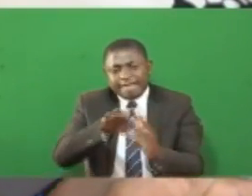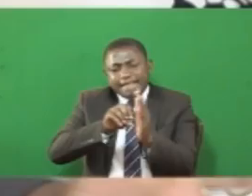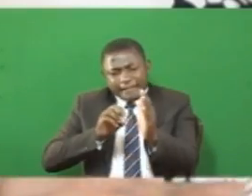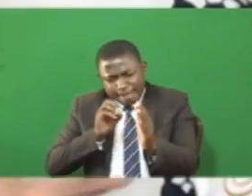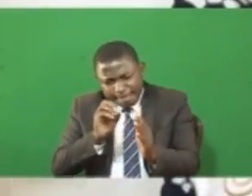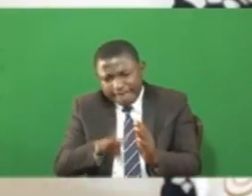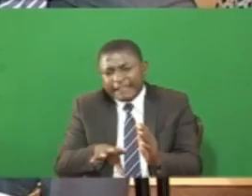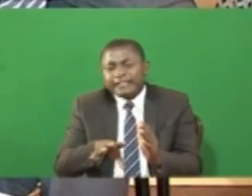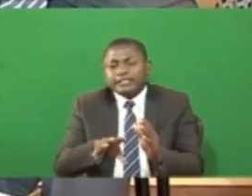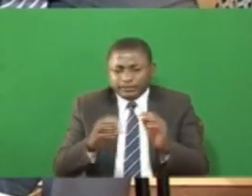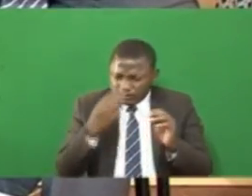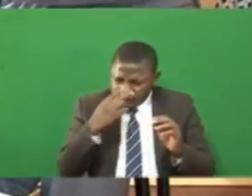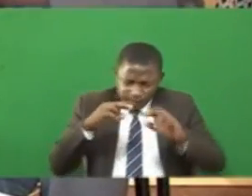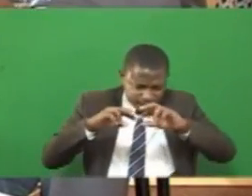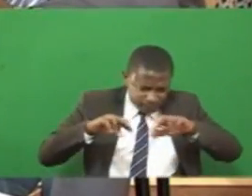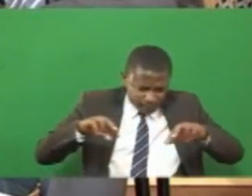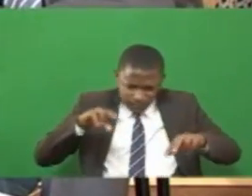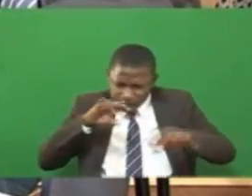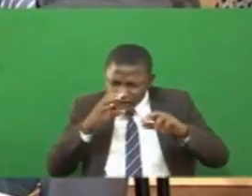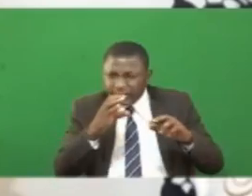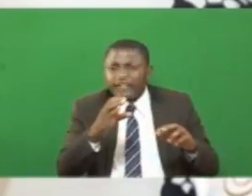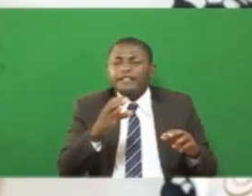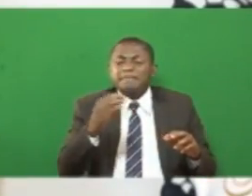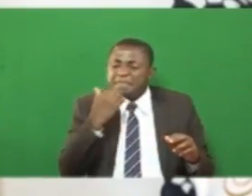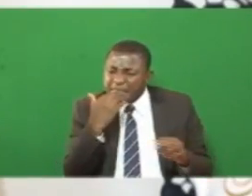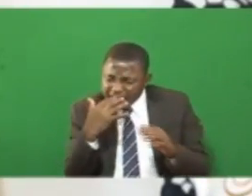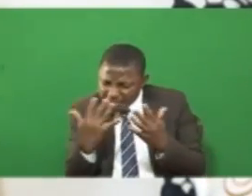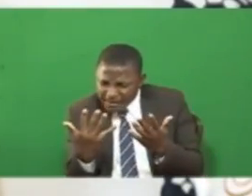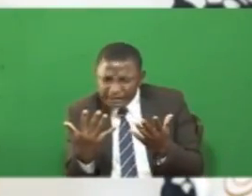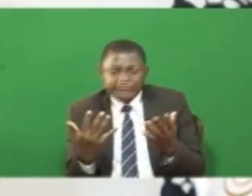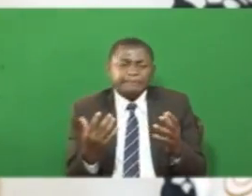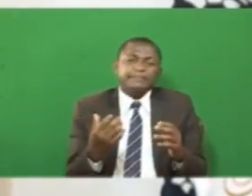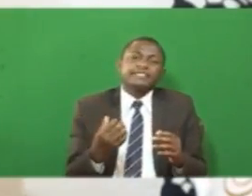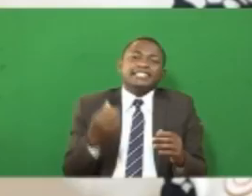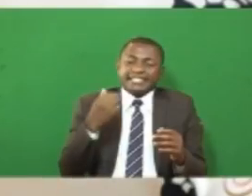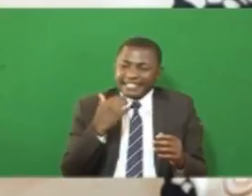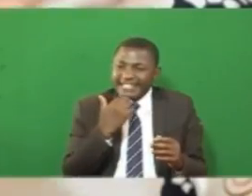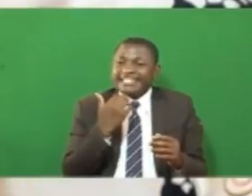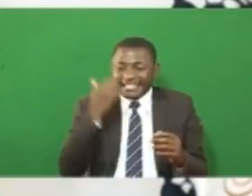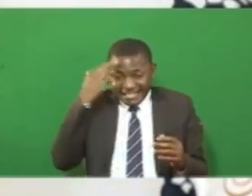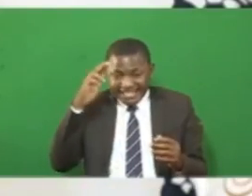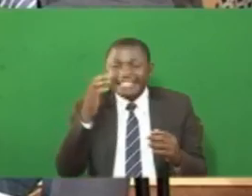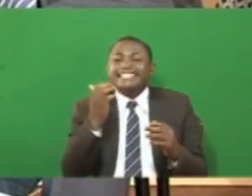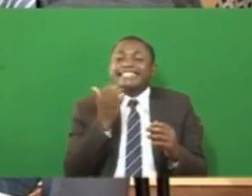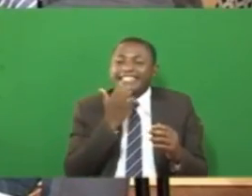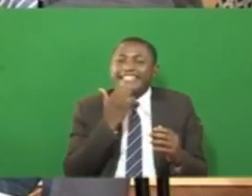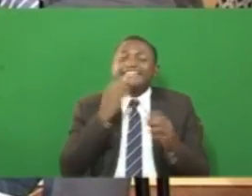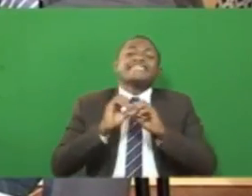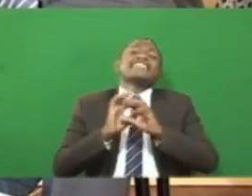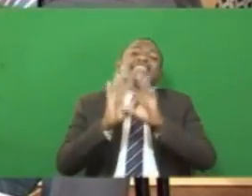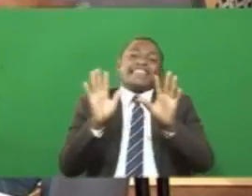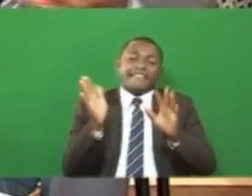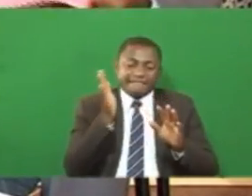Deuteronomy muchizanganisa saka apa zviri kurevei apa zviri kurevei nyenyine yatsobuda jekerere rega